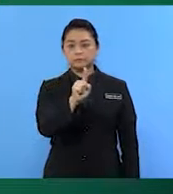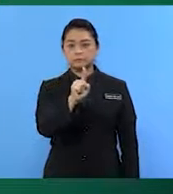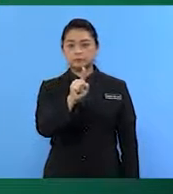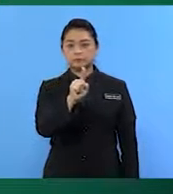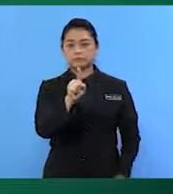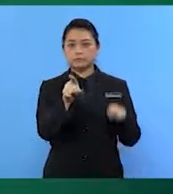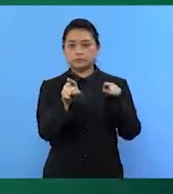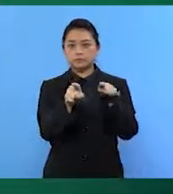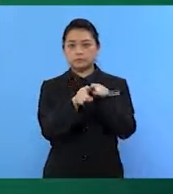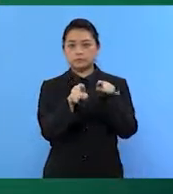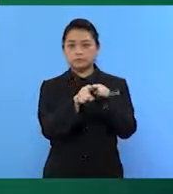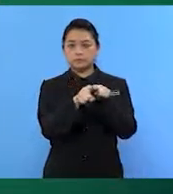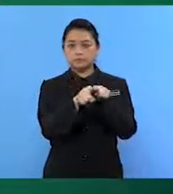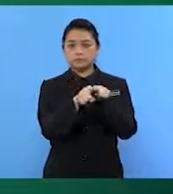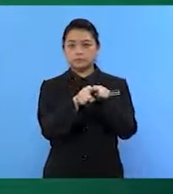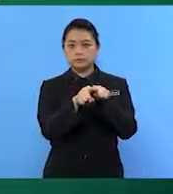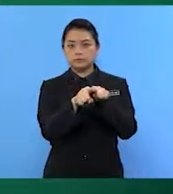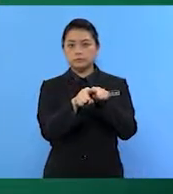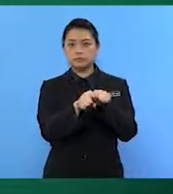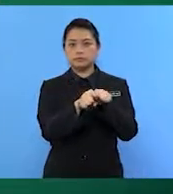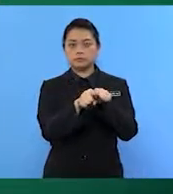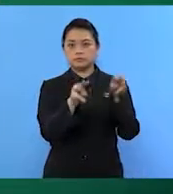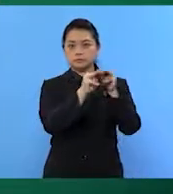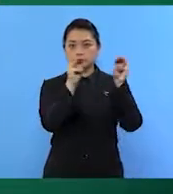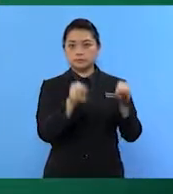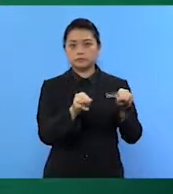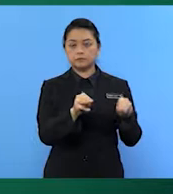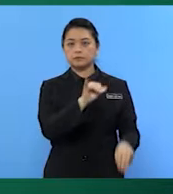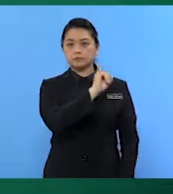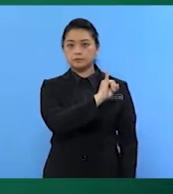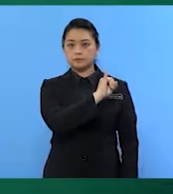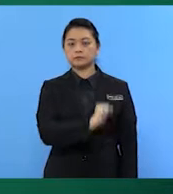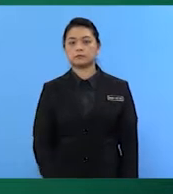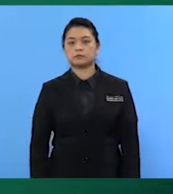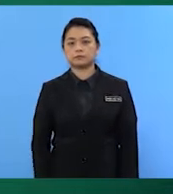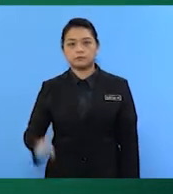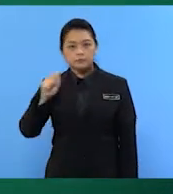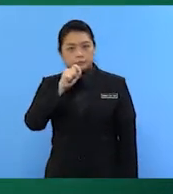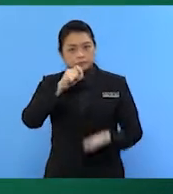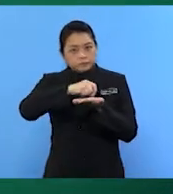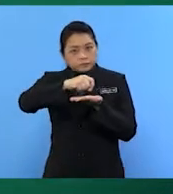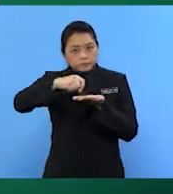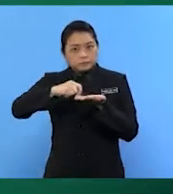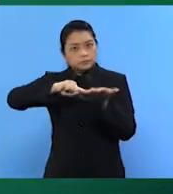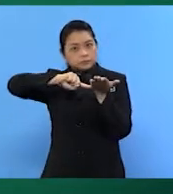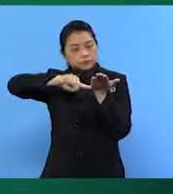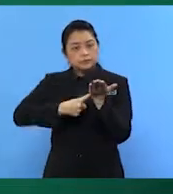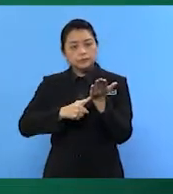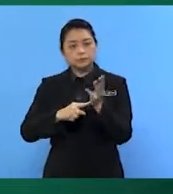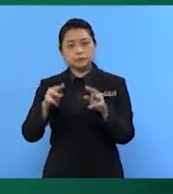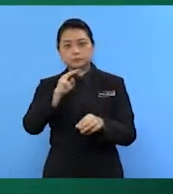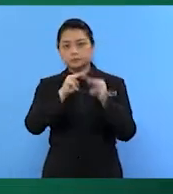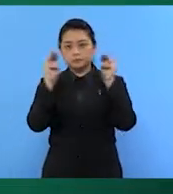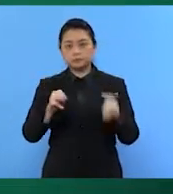1 sama dengan matriks identiti. Tulis semula matriks A